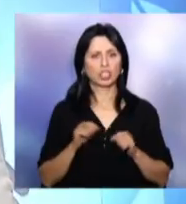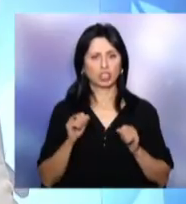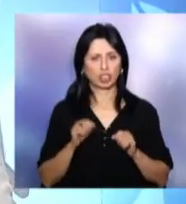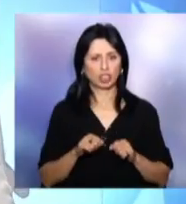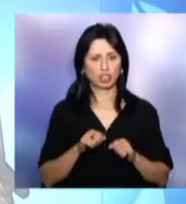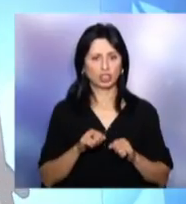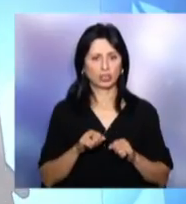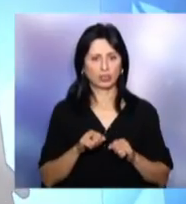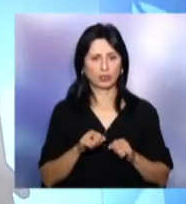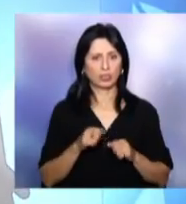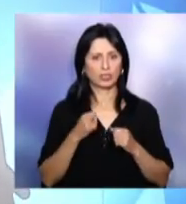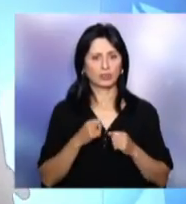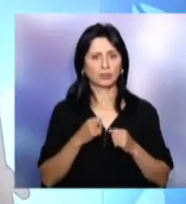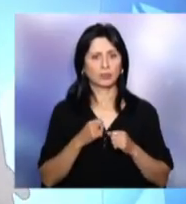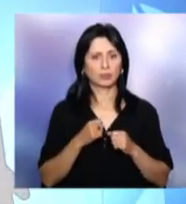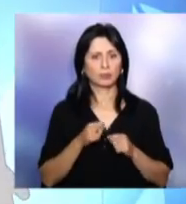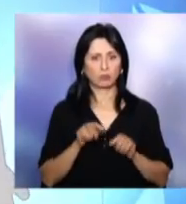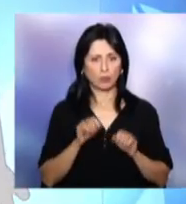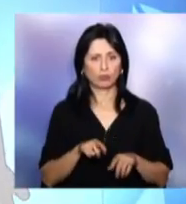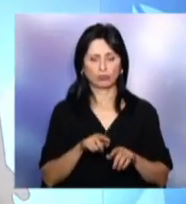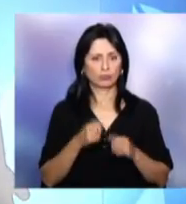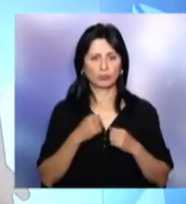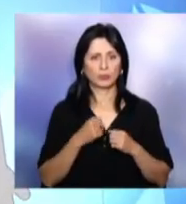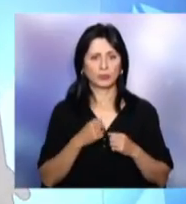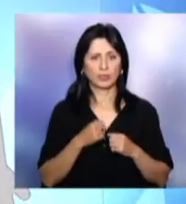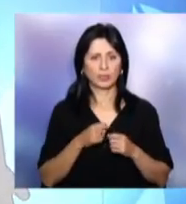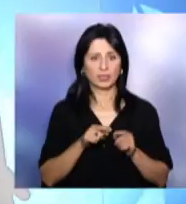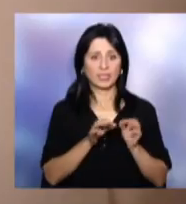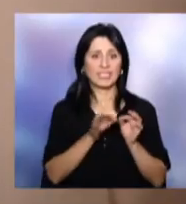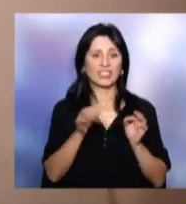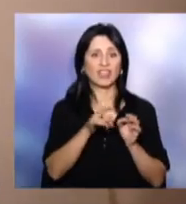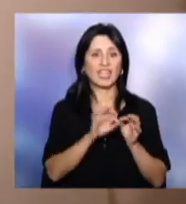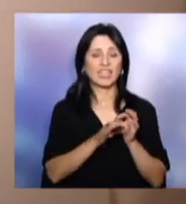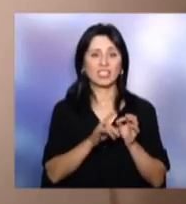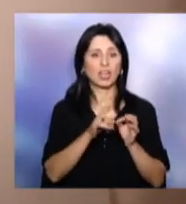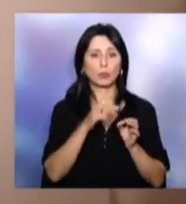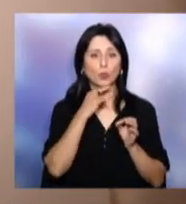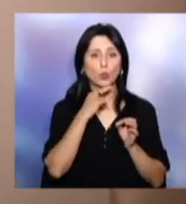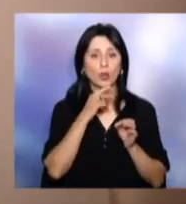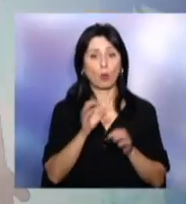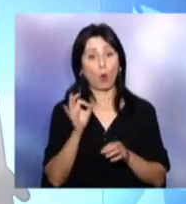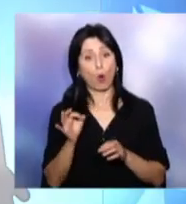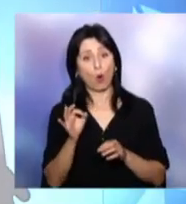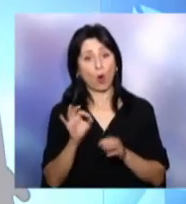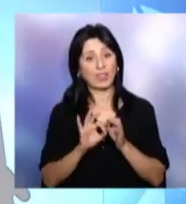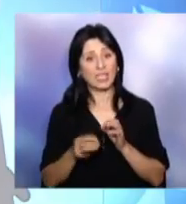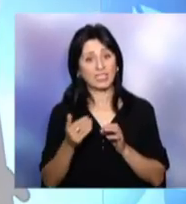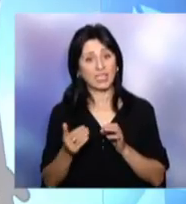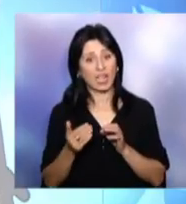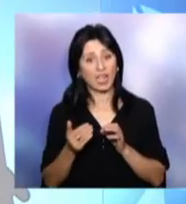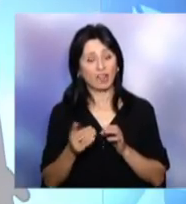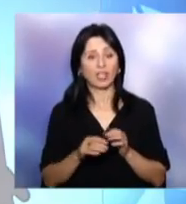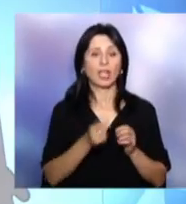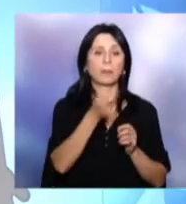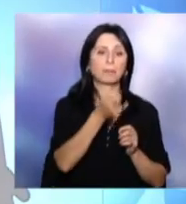შესაძლებელია სტომით იბანაოს განსაკუთრებით წვრილი ნაწლავის შემთხვევაში, რატო ამახვილებთ მე და მანანა ასე ყურადღებას.